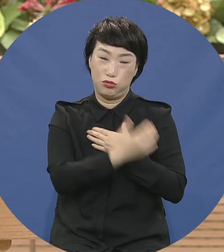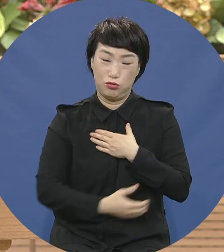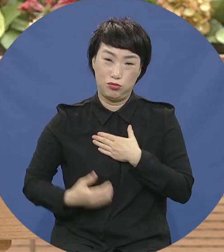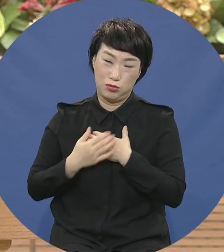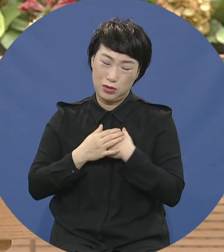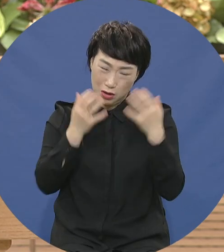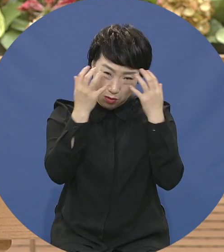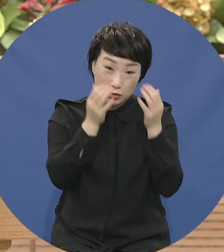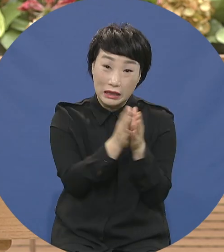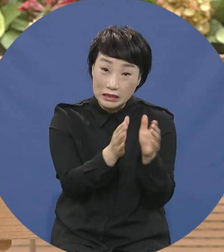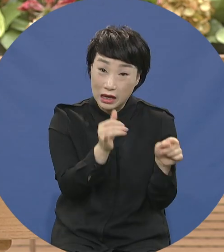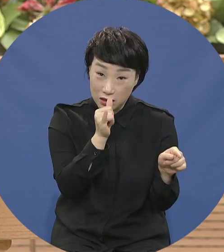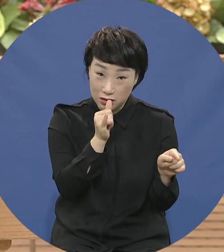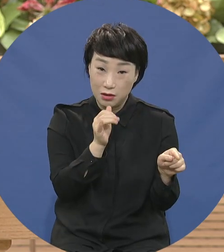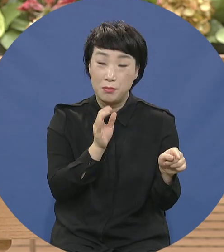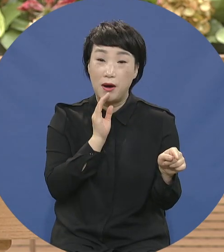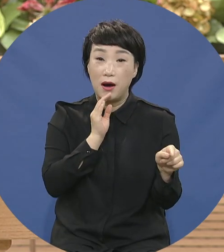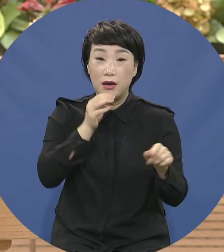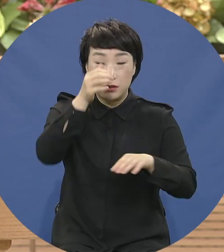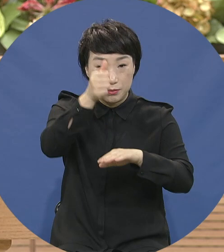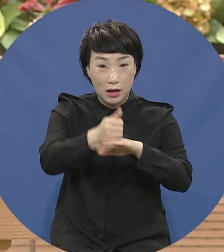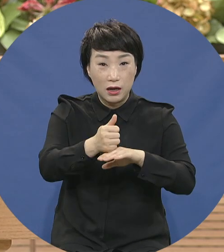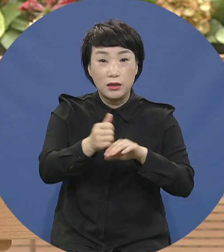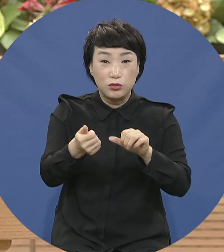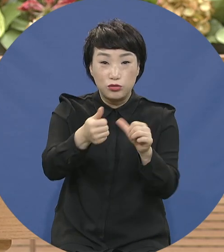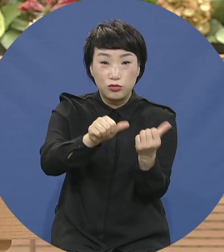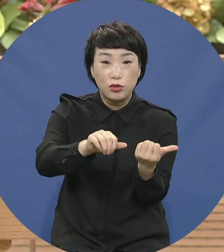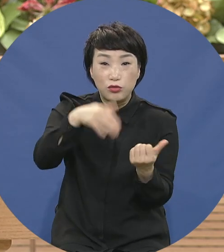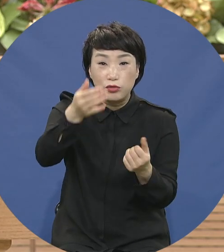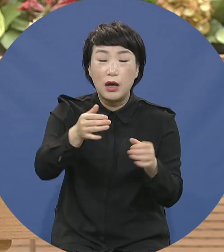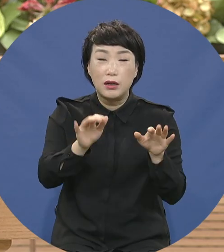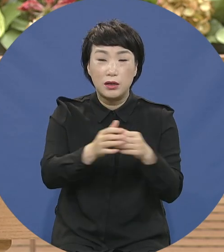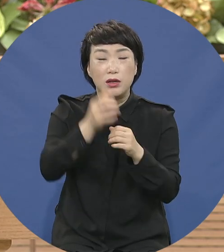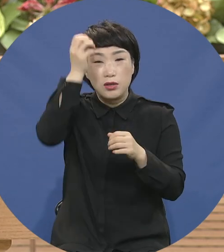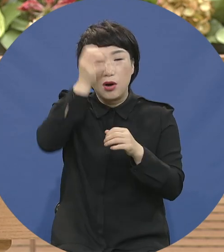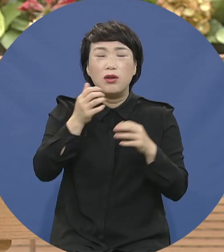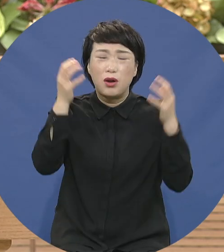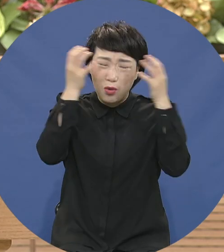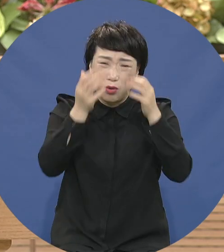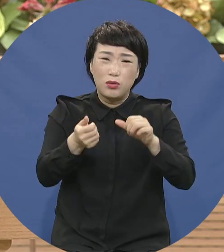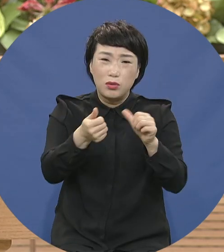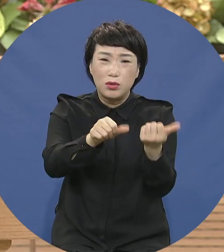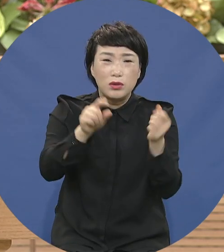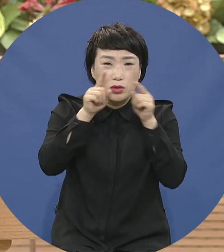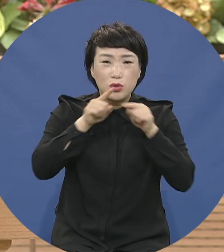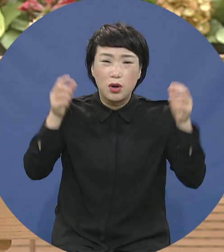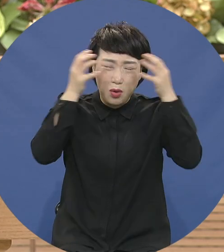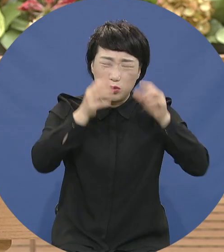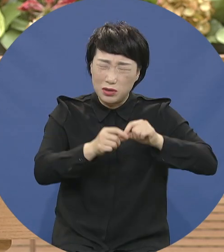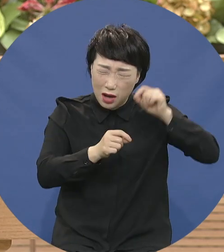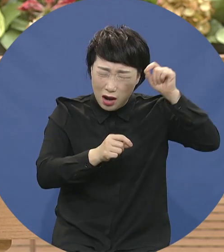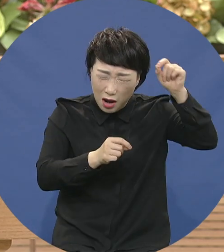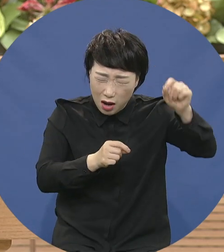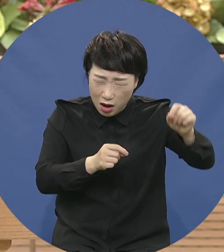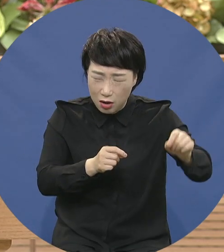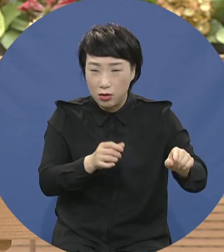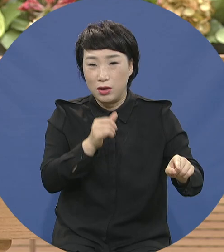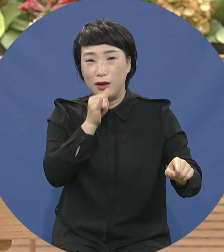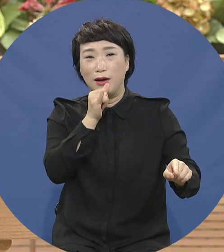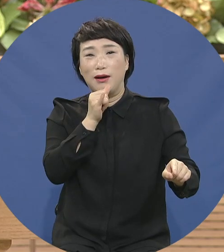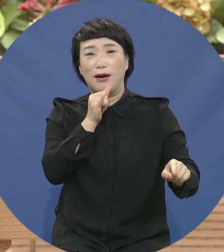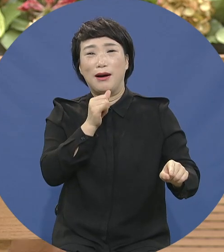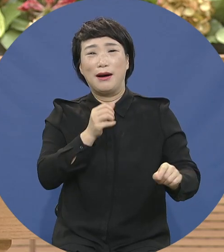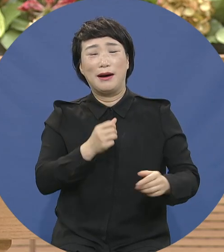육신의 고난부터 영적인 죽음의 고통까지, 지옥의 고통까지,